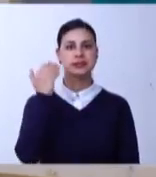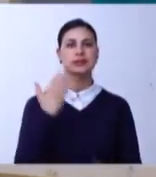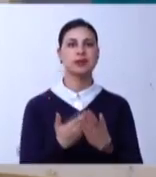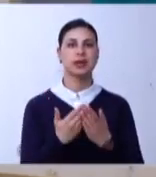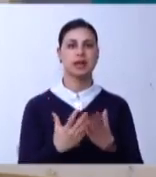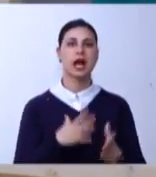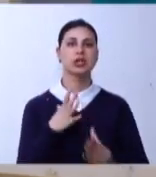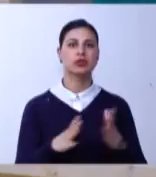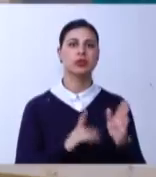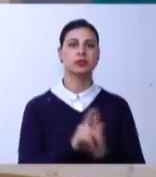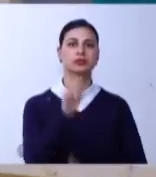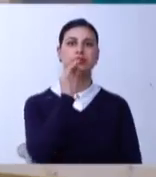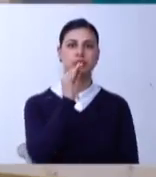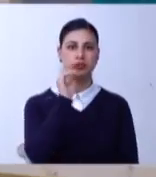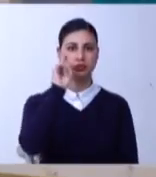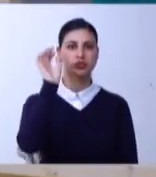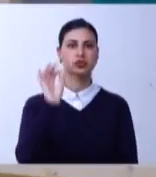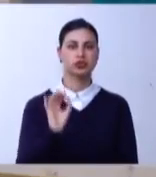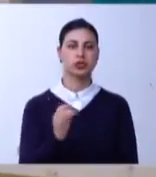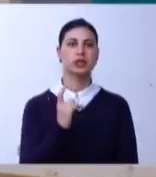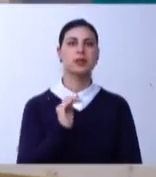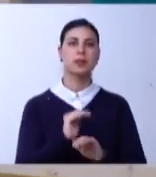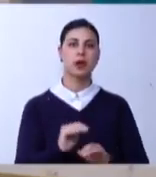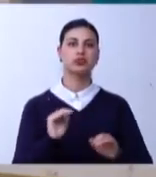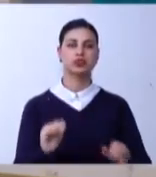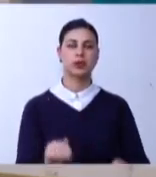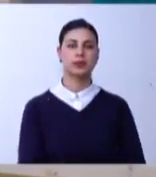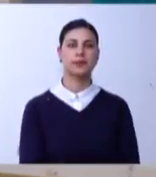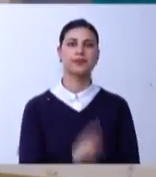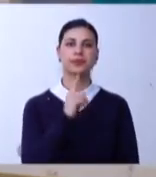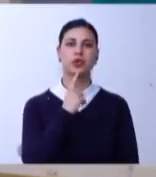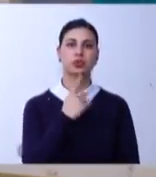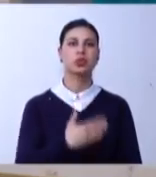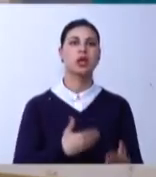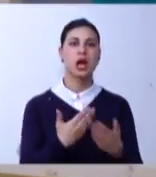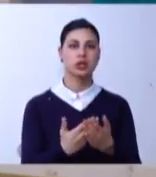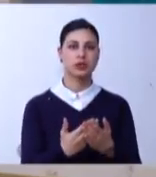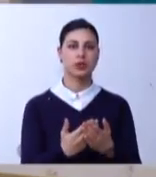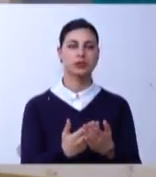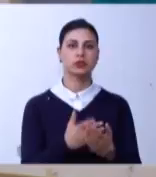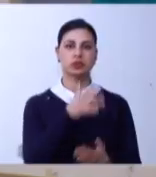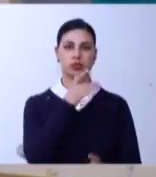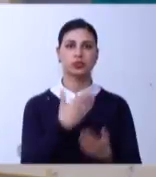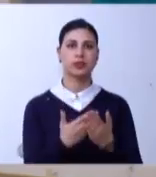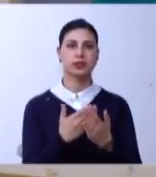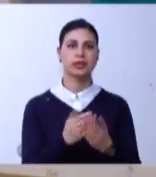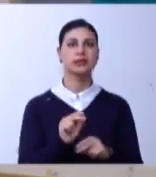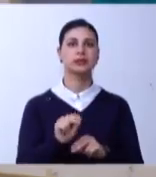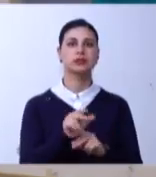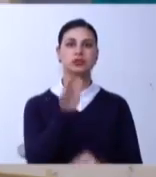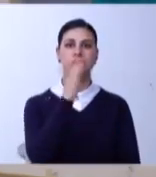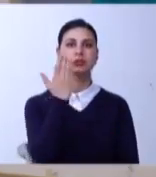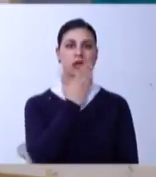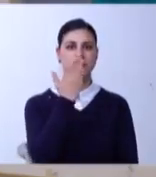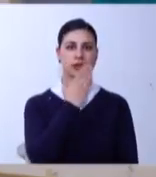გარკვეული აქტივობის დაწყების წინ. ხშირ შემთხვევაში ბავშვები რთული აქტივობის თავიდან ნაცილების მიზნით, მაგალითად, საგაკვეთილო პროცესის